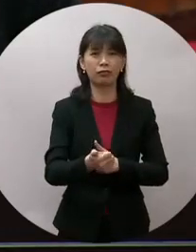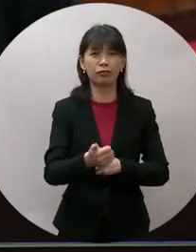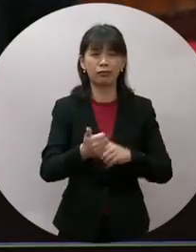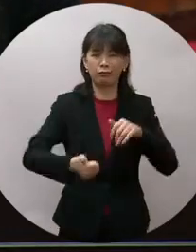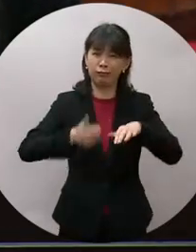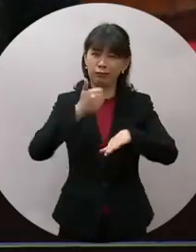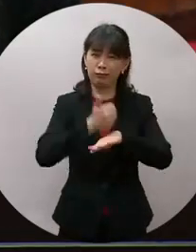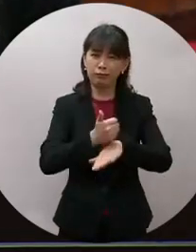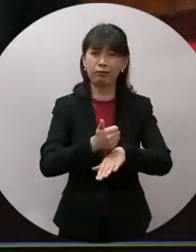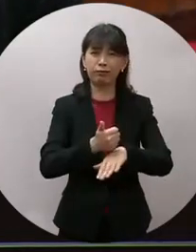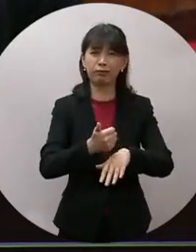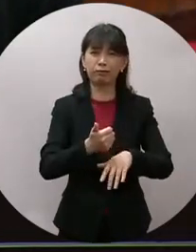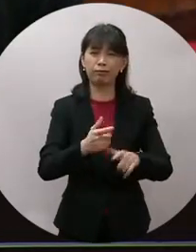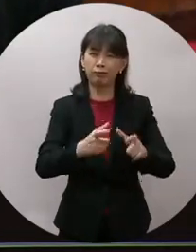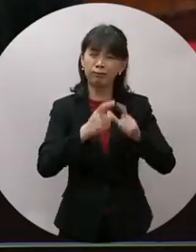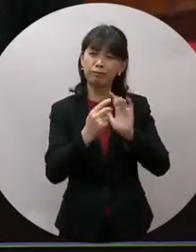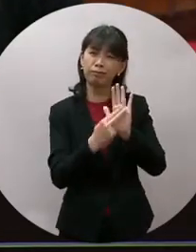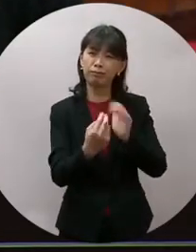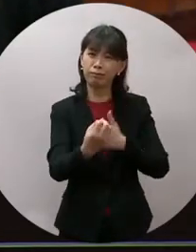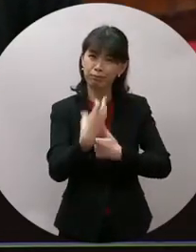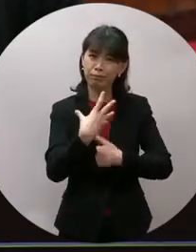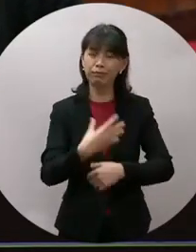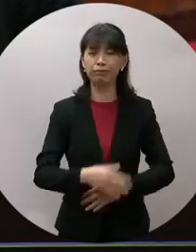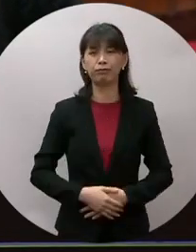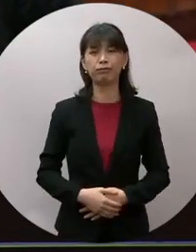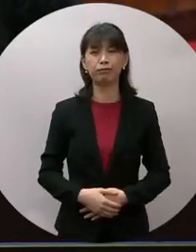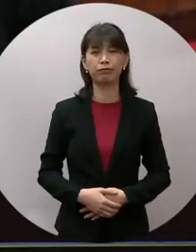到执行台，谢谢各位我们的部会首长。